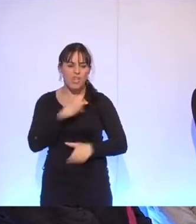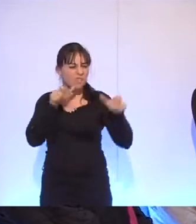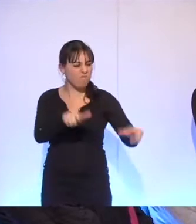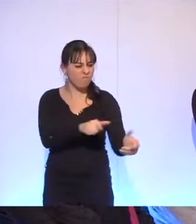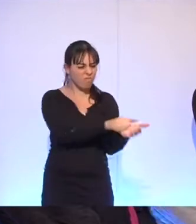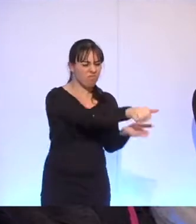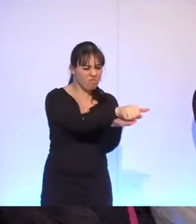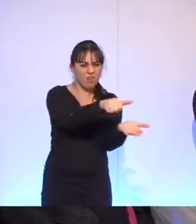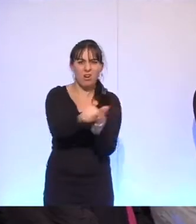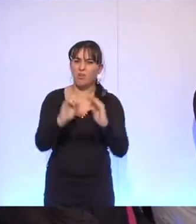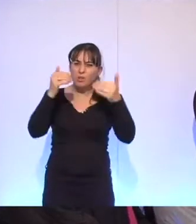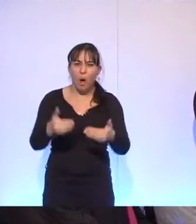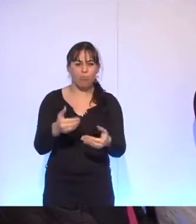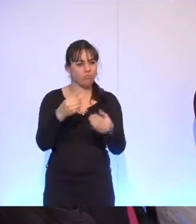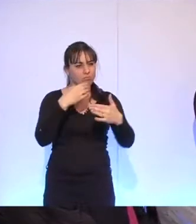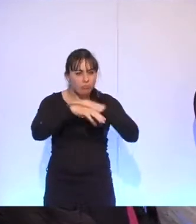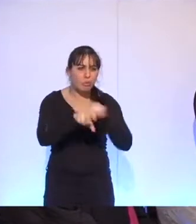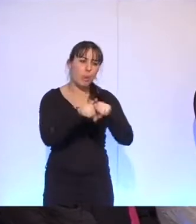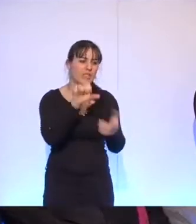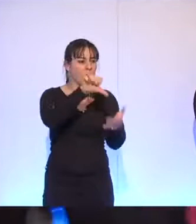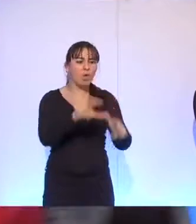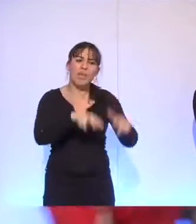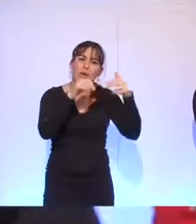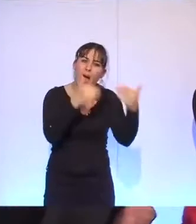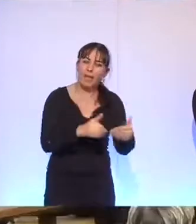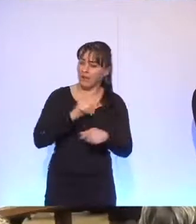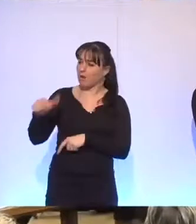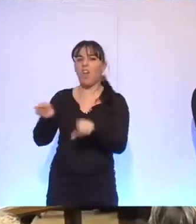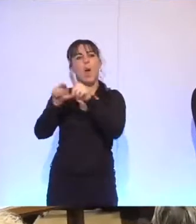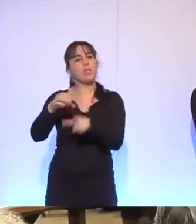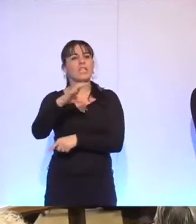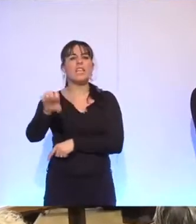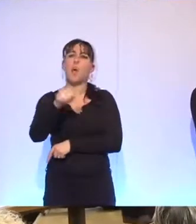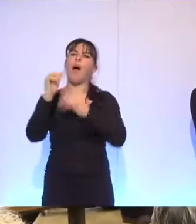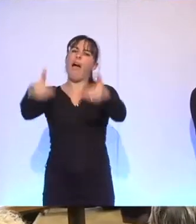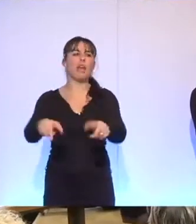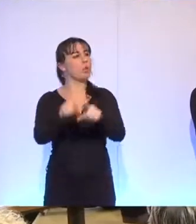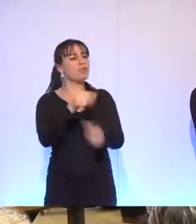pressions au sein des centres d'hébergement. Merci. Et l'arrêt du CEA, tant qu'on y est. On attendra la fin du conseil